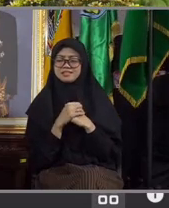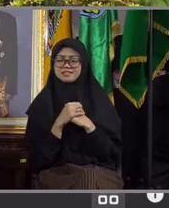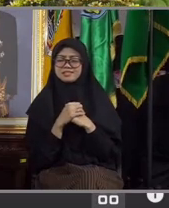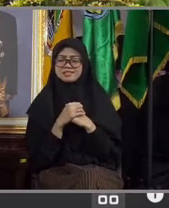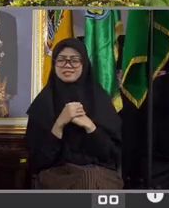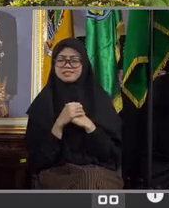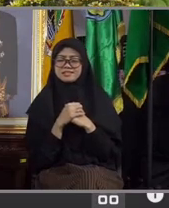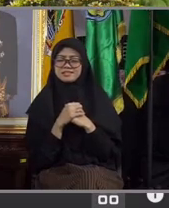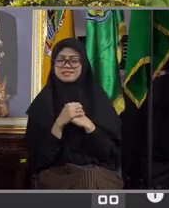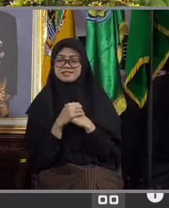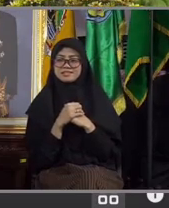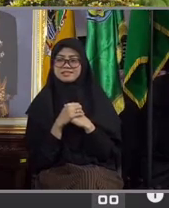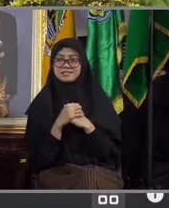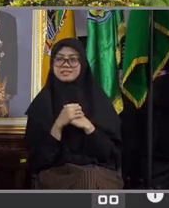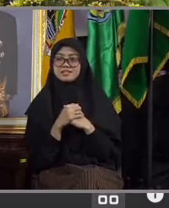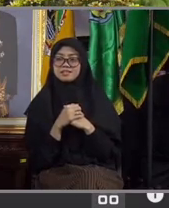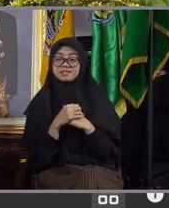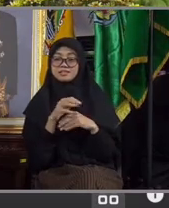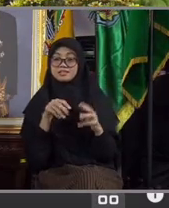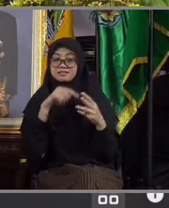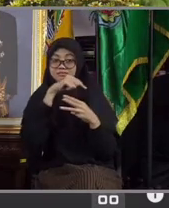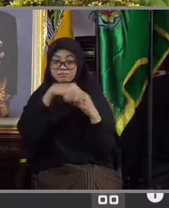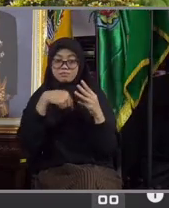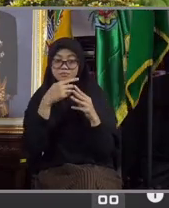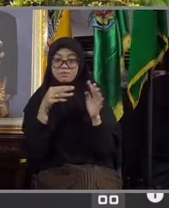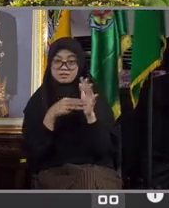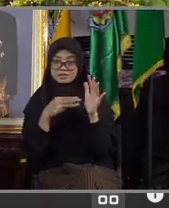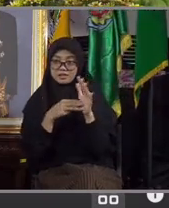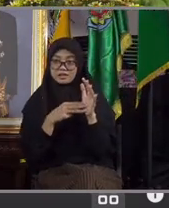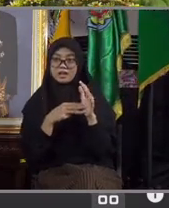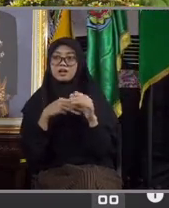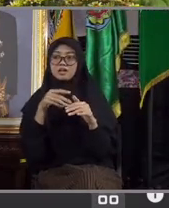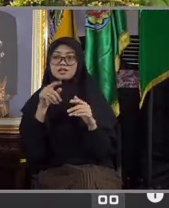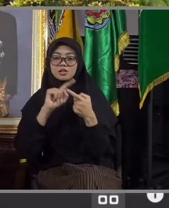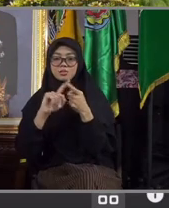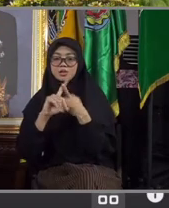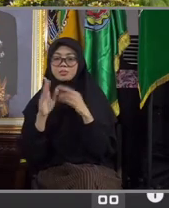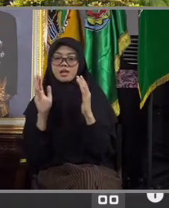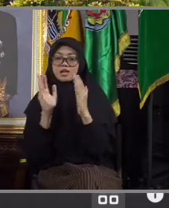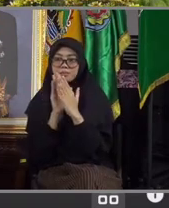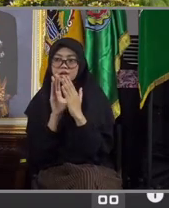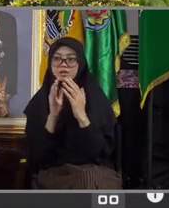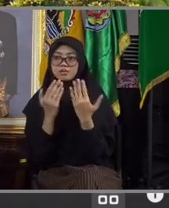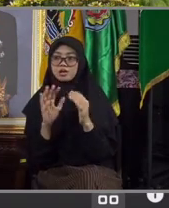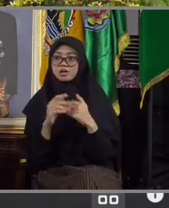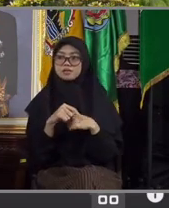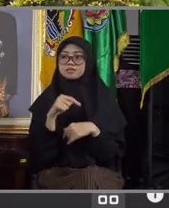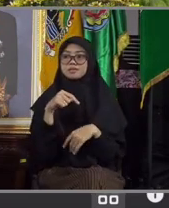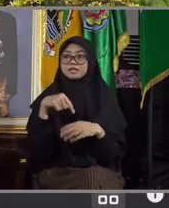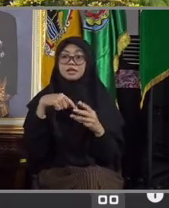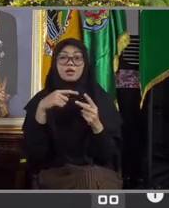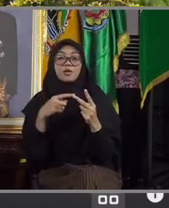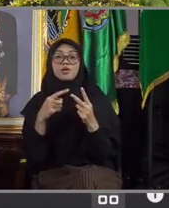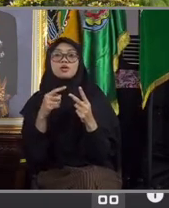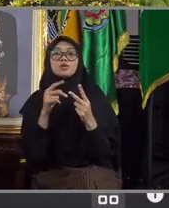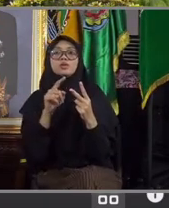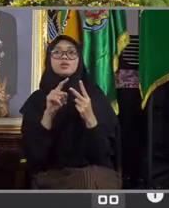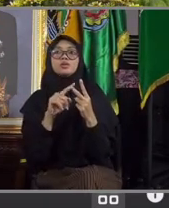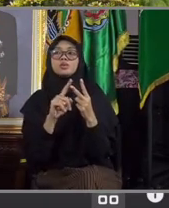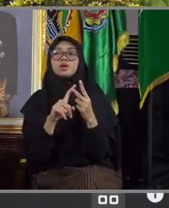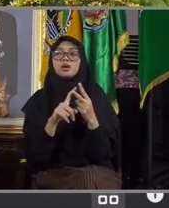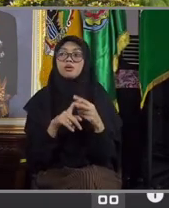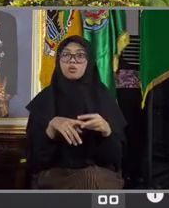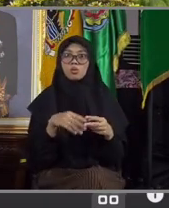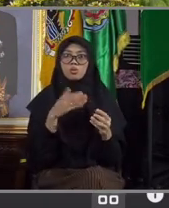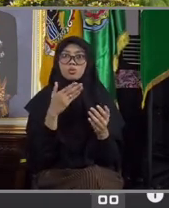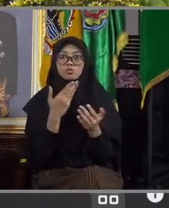Iki apik iki. Oke, niku tiga masalah yang hari ini jenengan hadapi. Yang ini kan baru dua, Pak. Dua BC-ne oke banget